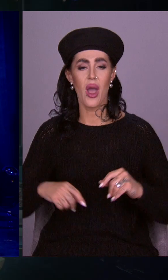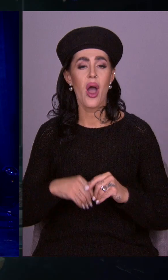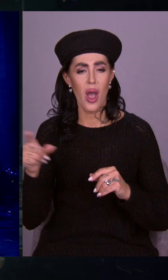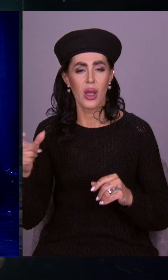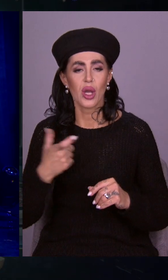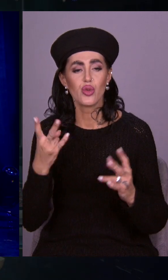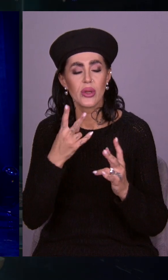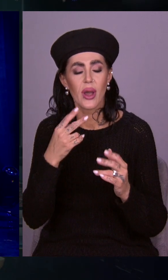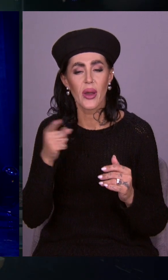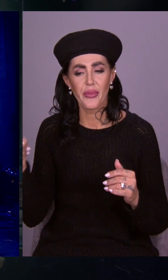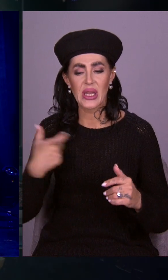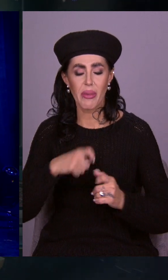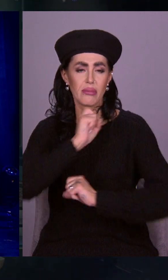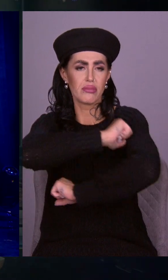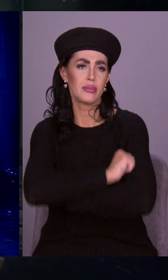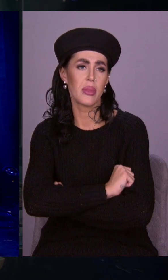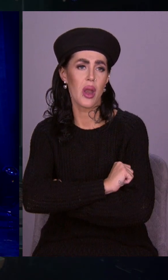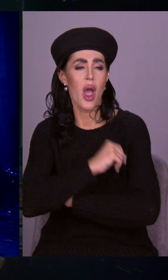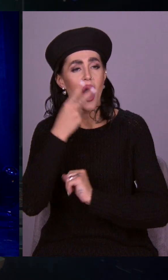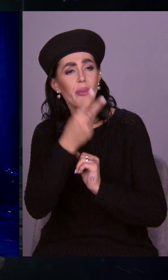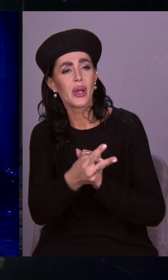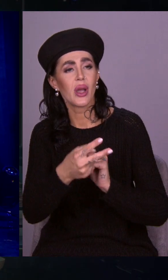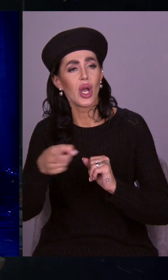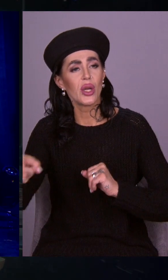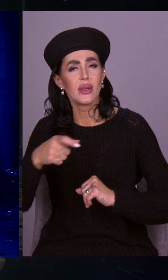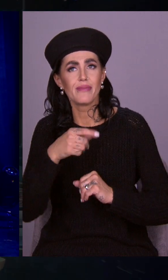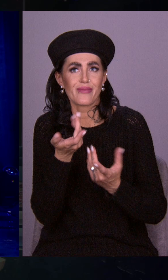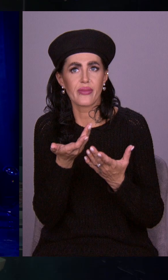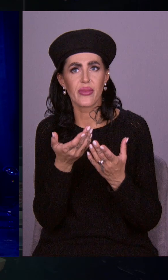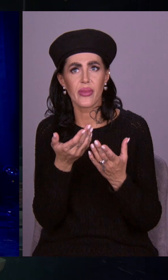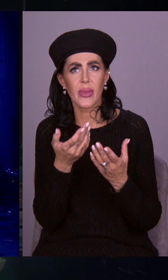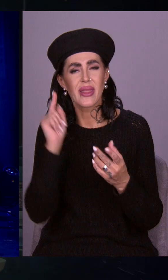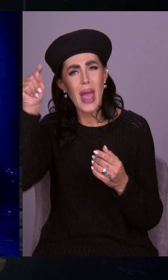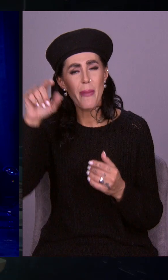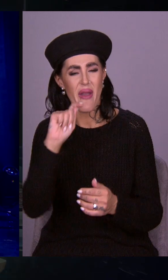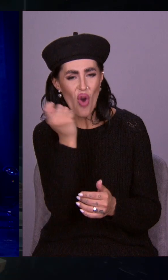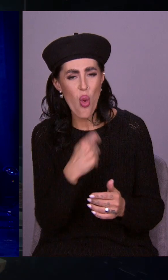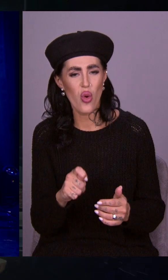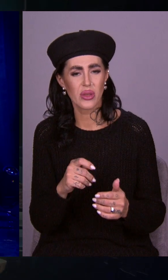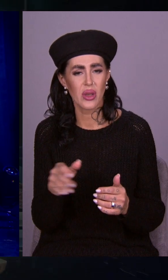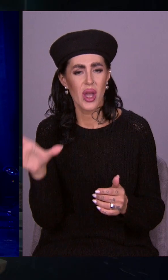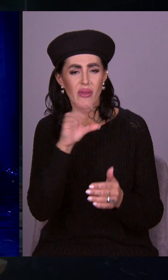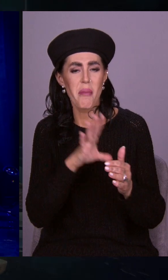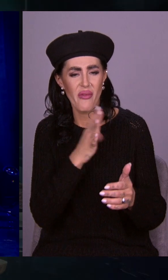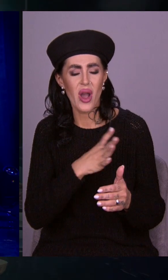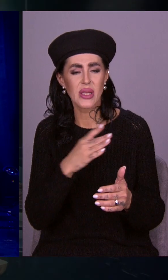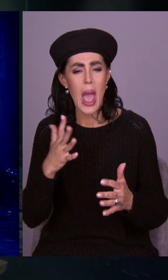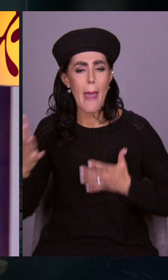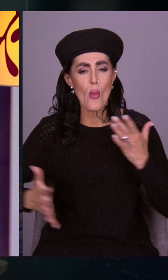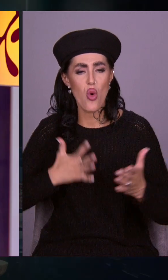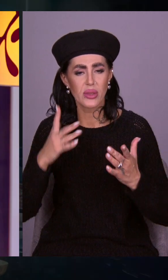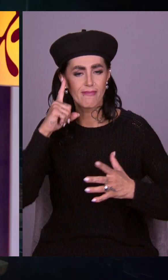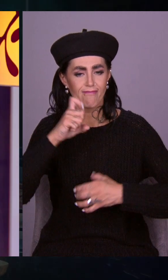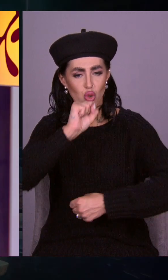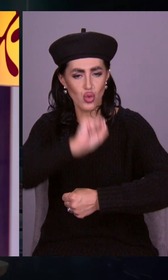броню пробити, аби вони почали щось відчувати. Бо насправді у зоні бойових дій дуже сильно притуплюються, деякі емоції дуже сильно загострюються.